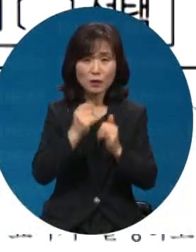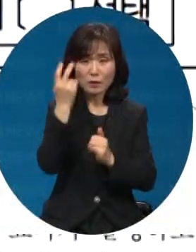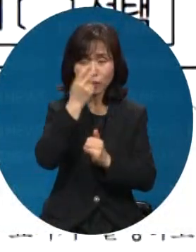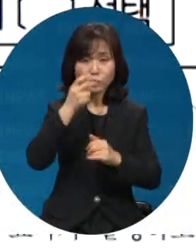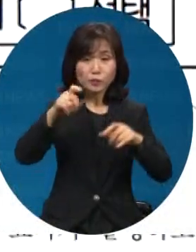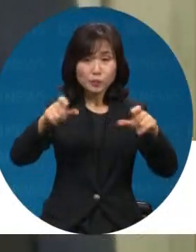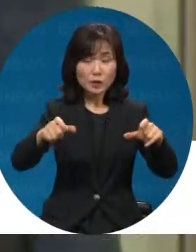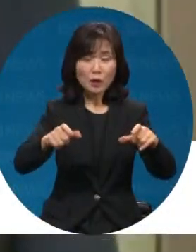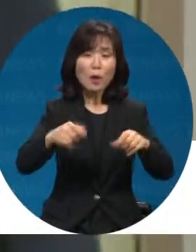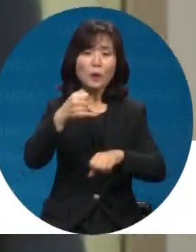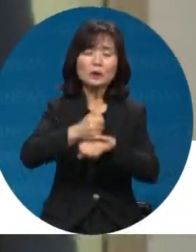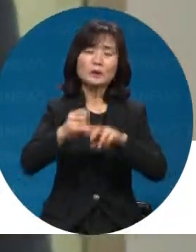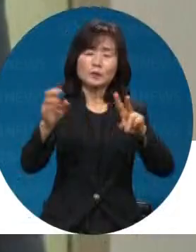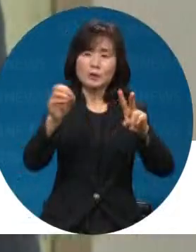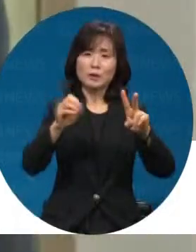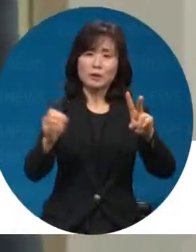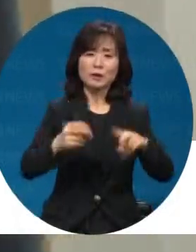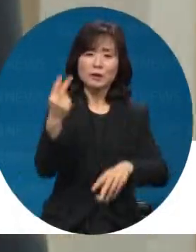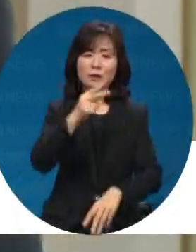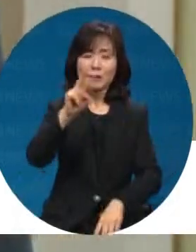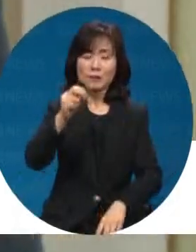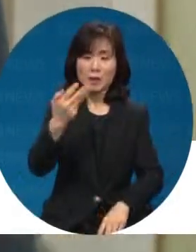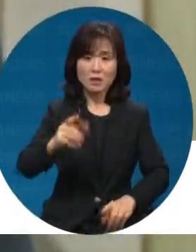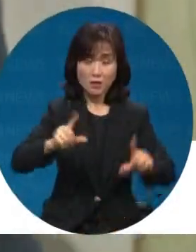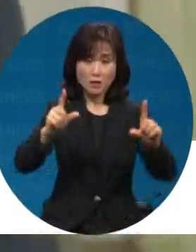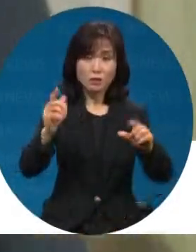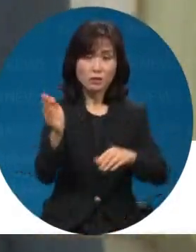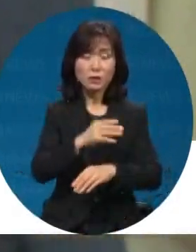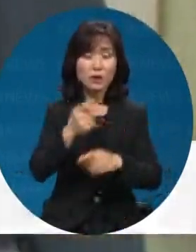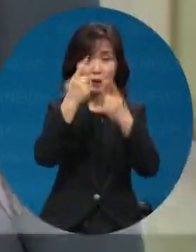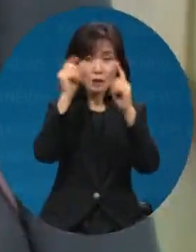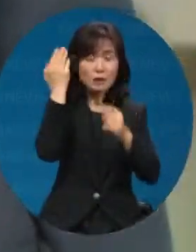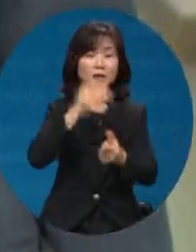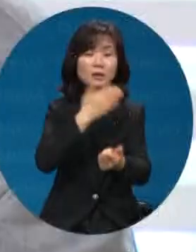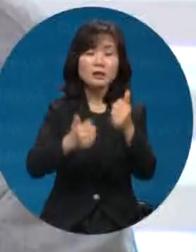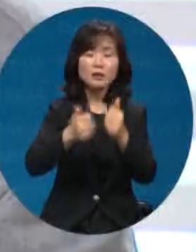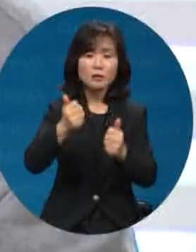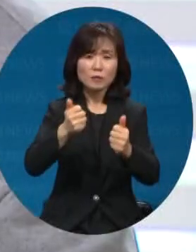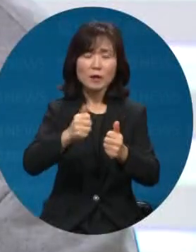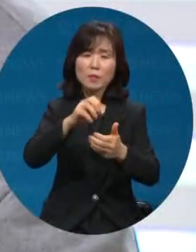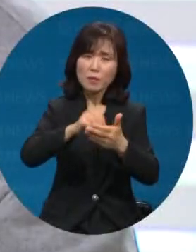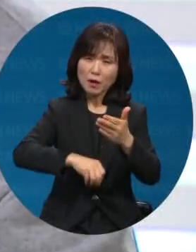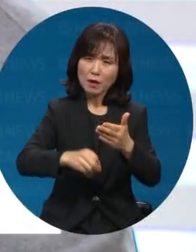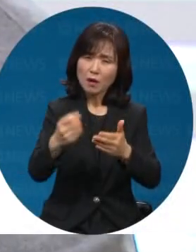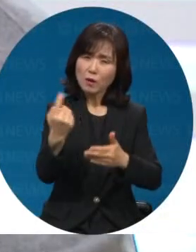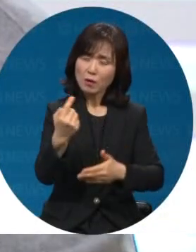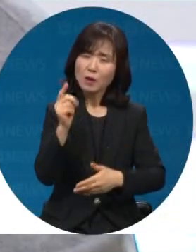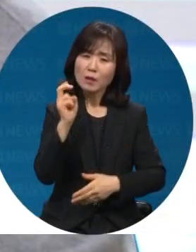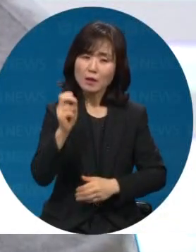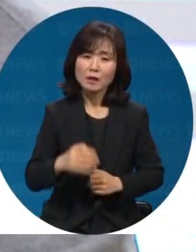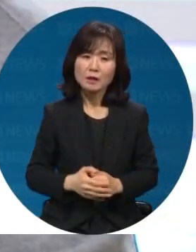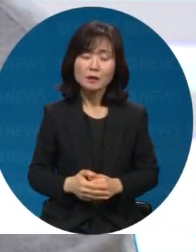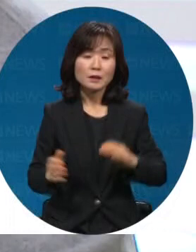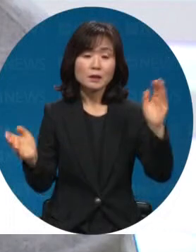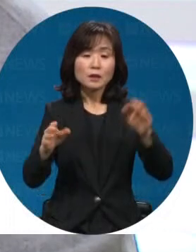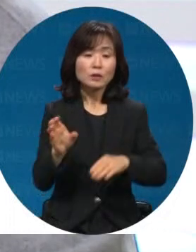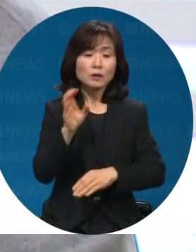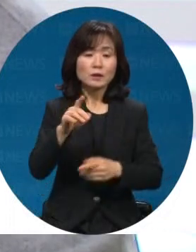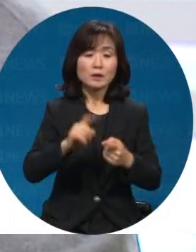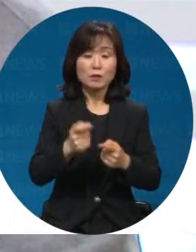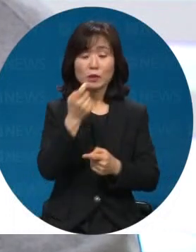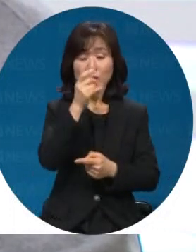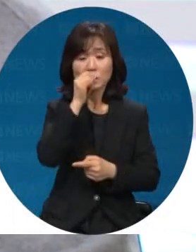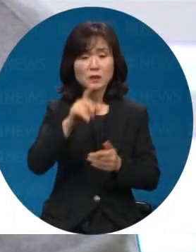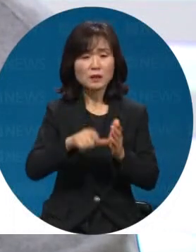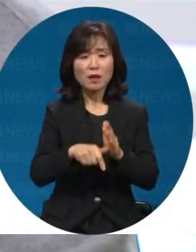수준이고 2028년 부터는 수능에서 빠질 위기입니다 학생들이 투자에 대해서 배울 수 있는 시간이 너무